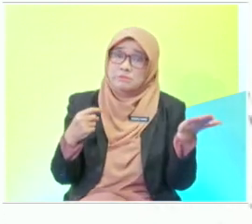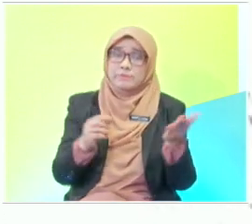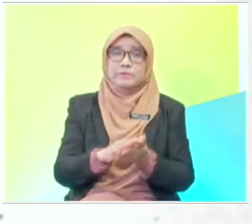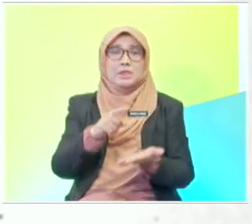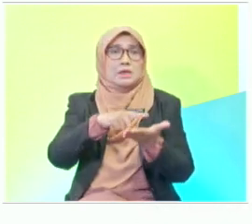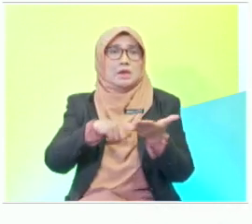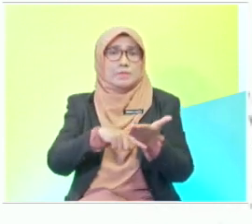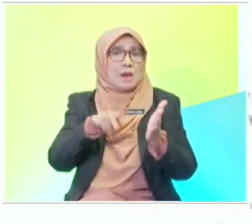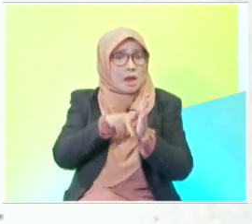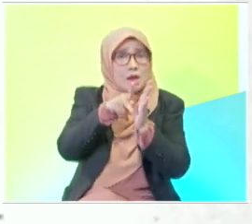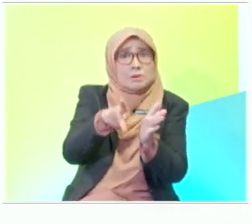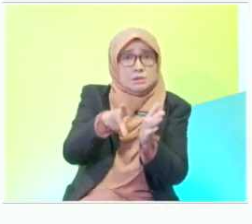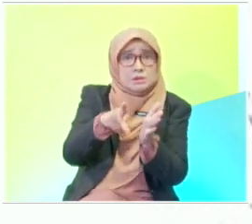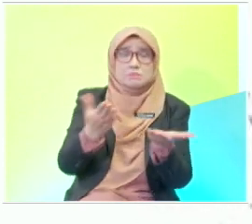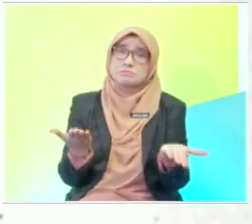Apakah punca-puncanya?